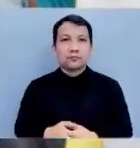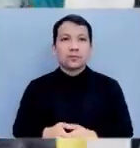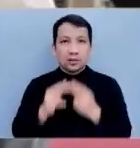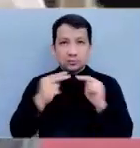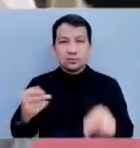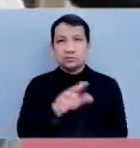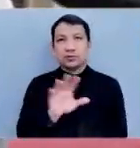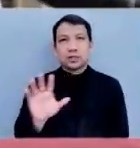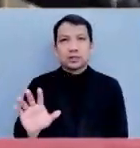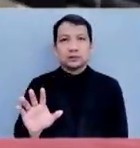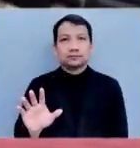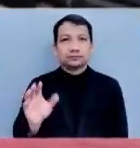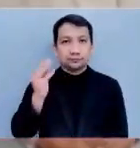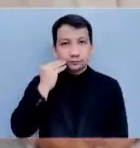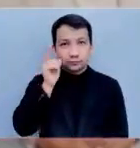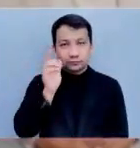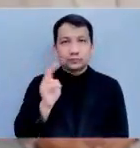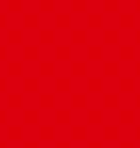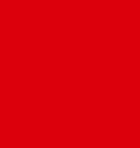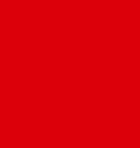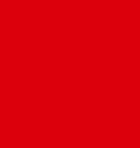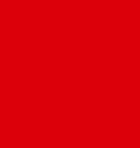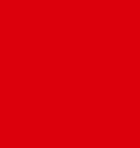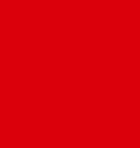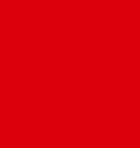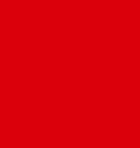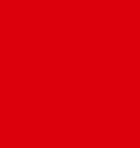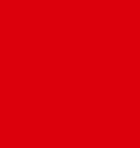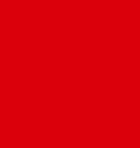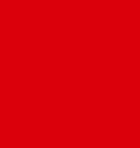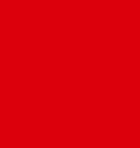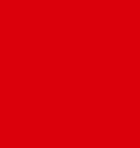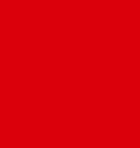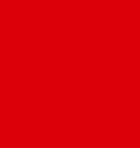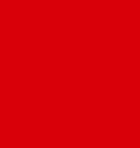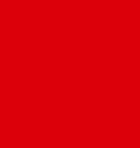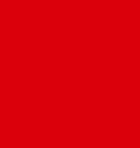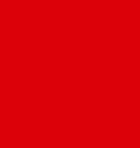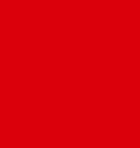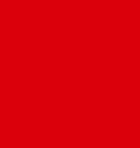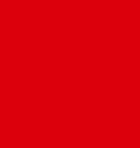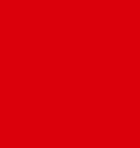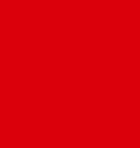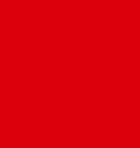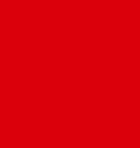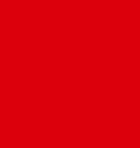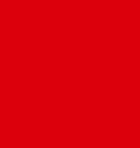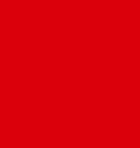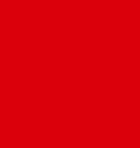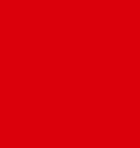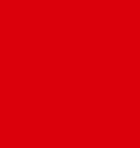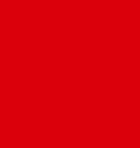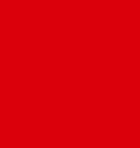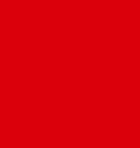Nagbabalita mula sa Frontline, Mean Los Baños, News 5. Mga kapatid, Julius Babaw po. Iba na ang may alam at may pakialam